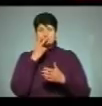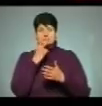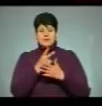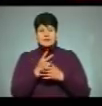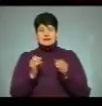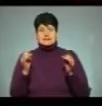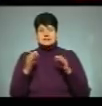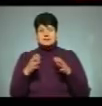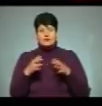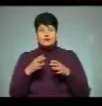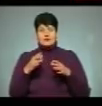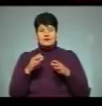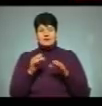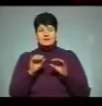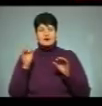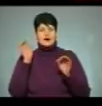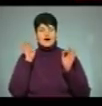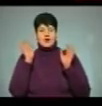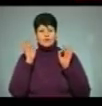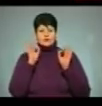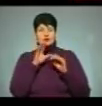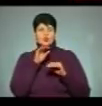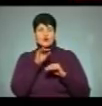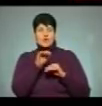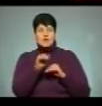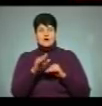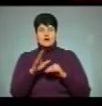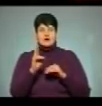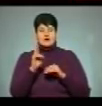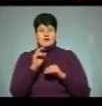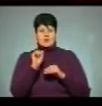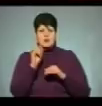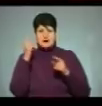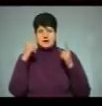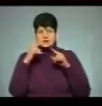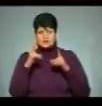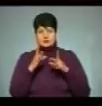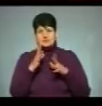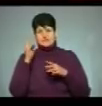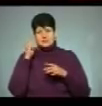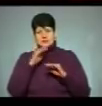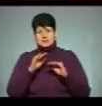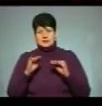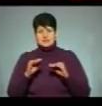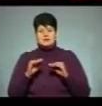збірку аудіоказок, яку передадуть у заклади, де навчаються діти з вадами зору. Ми допомагаємо людям,